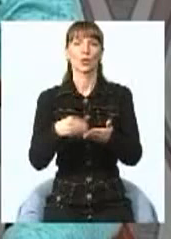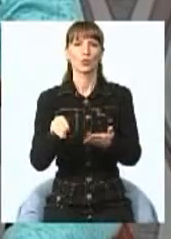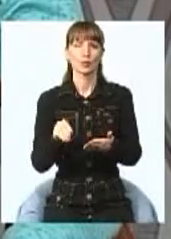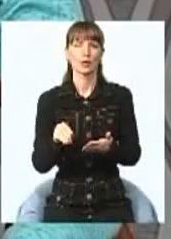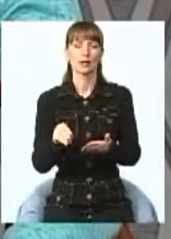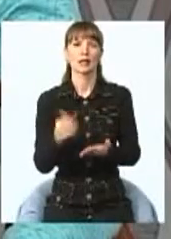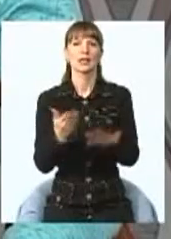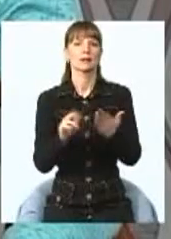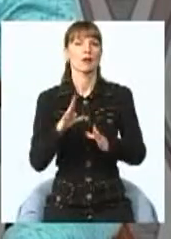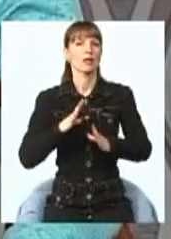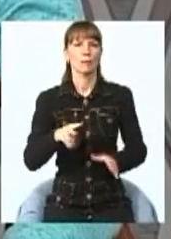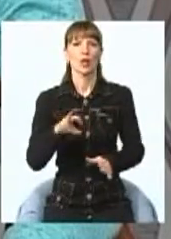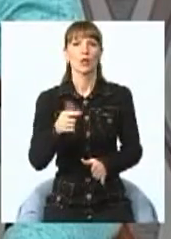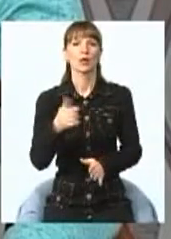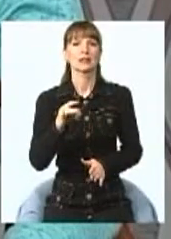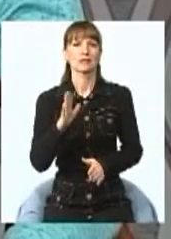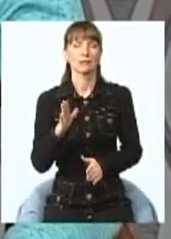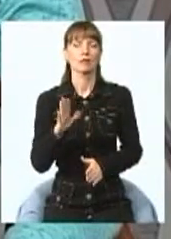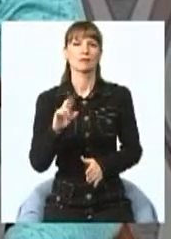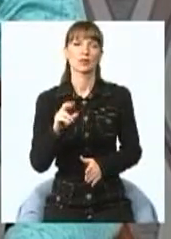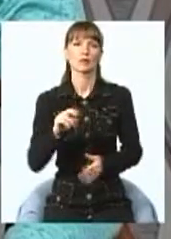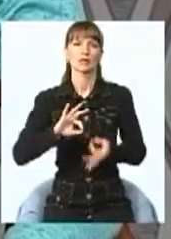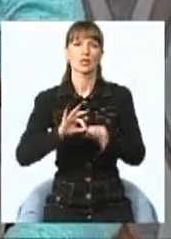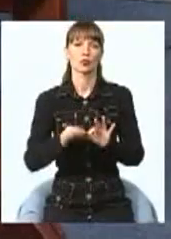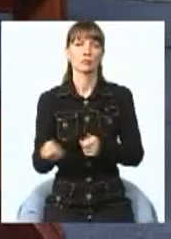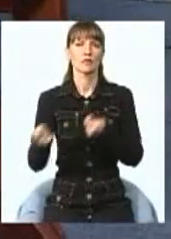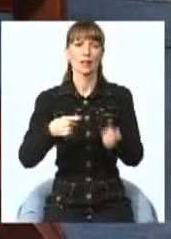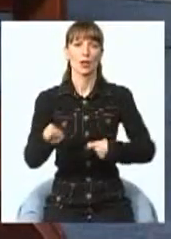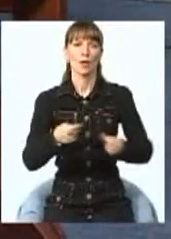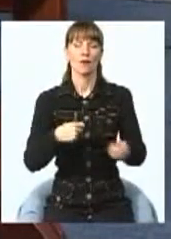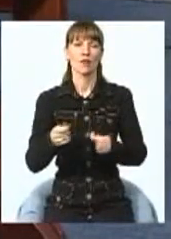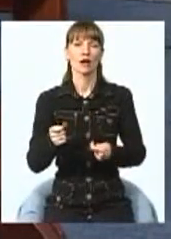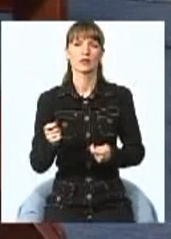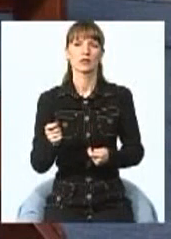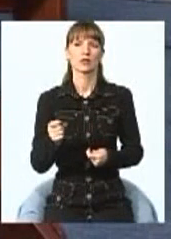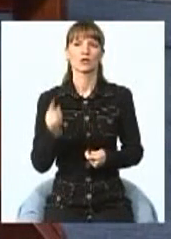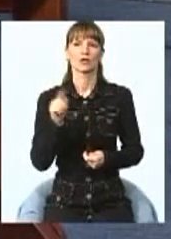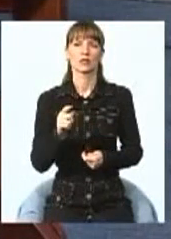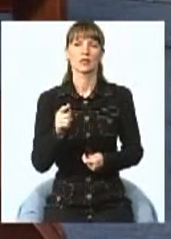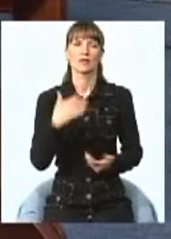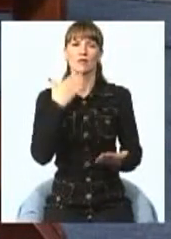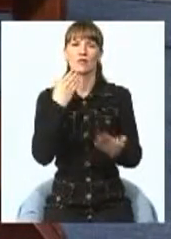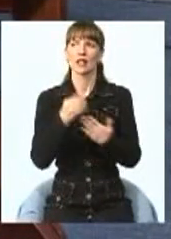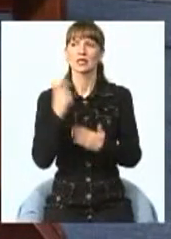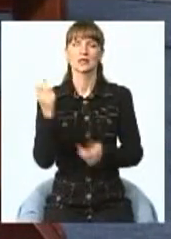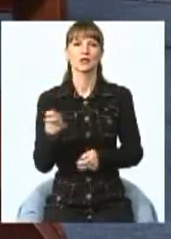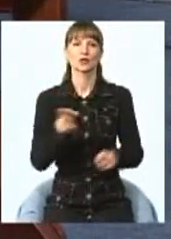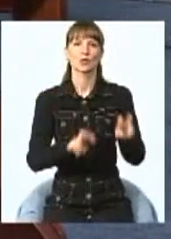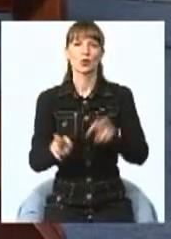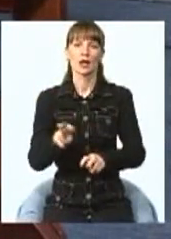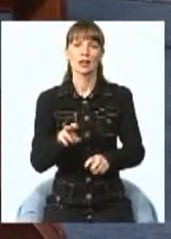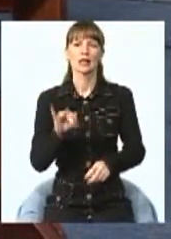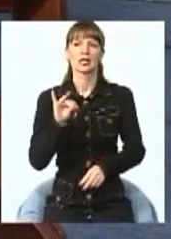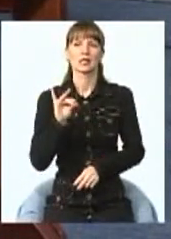не було логістів, можливо б це трішки було складніше доставити товар, так, або якось ті ж самі власники десь шукали, де б його дістати. Ну,